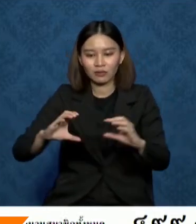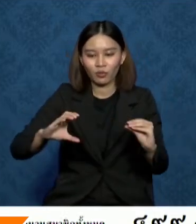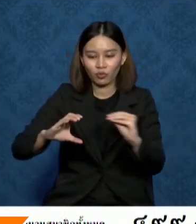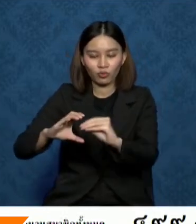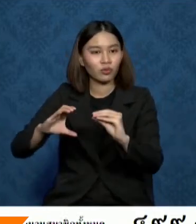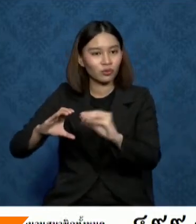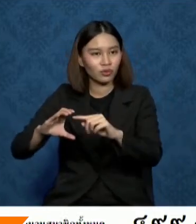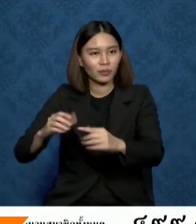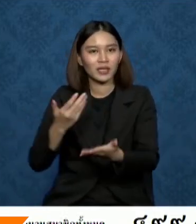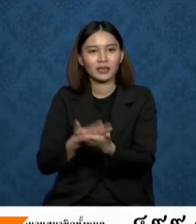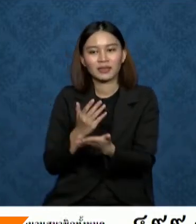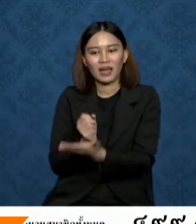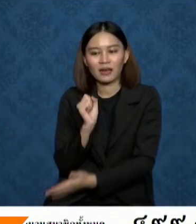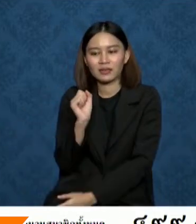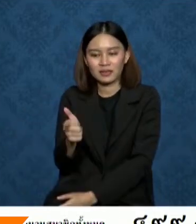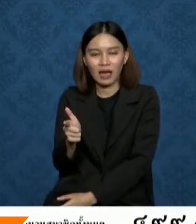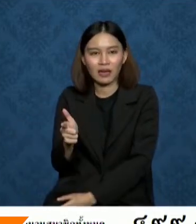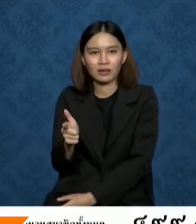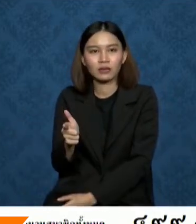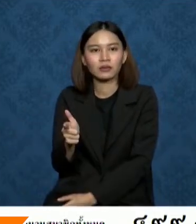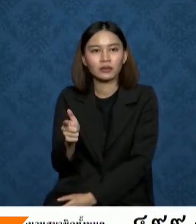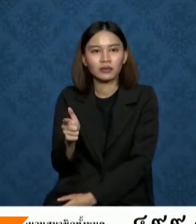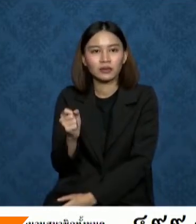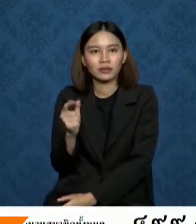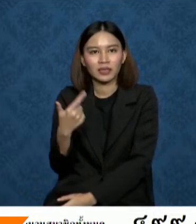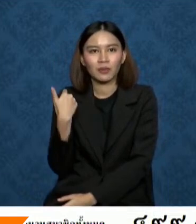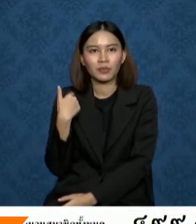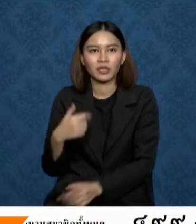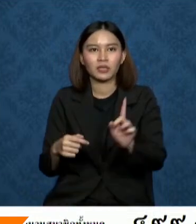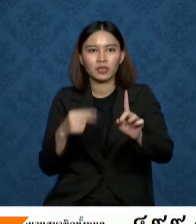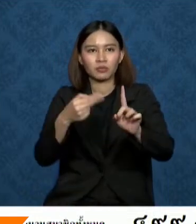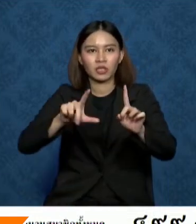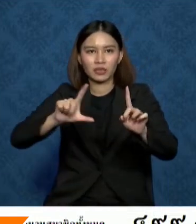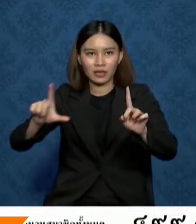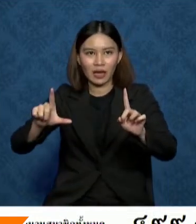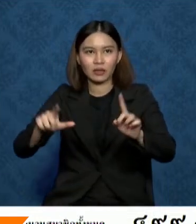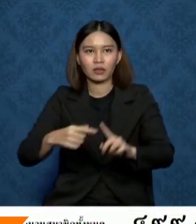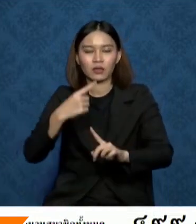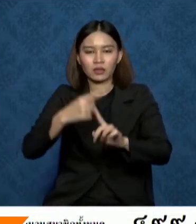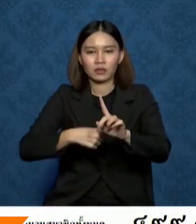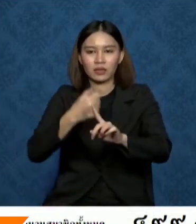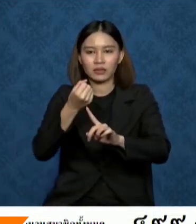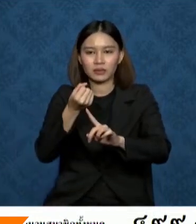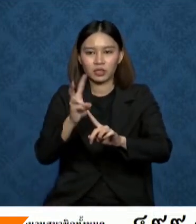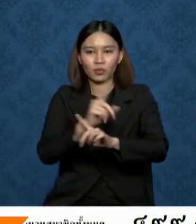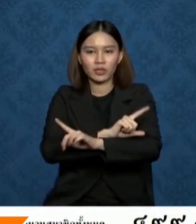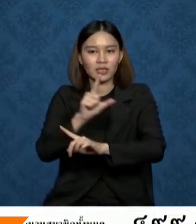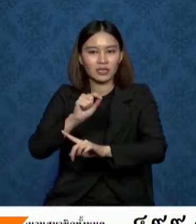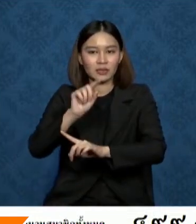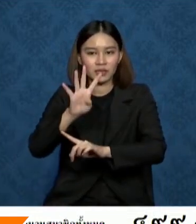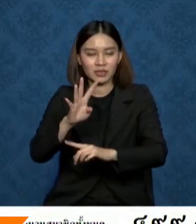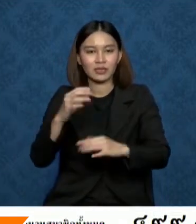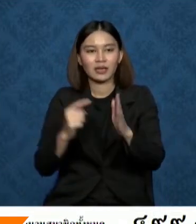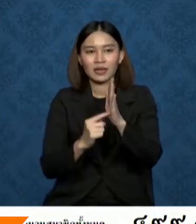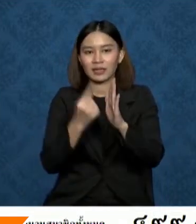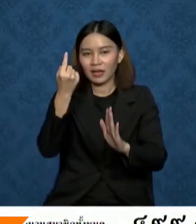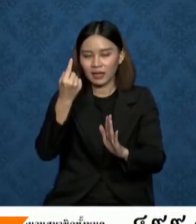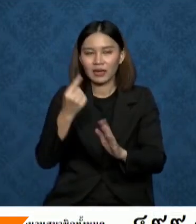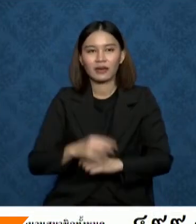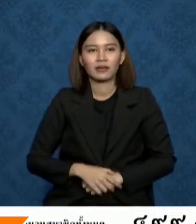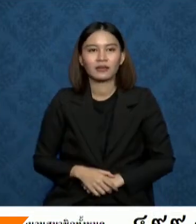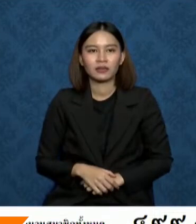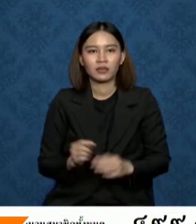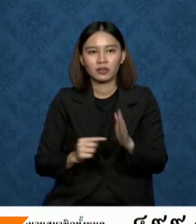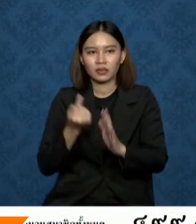ก็มีการข้างจายเงินเข้ากร้ทุน Hansี้อยู่หลายหมื่นล้าน Version 24 ทันวาคมนี้็นครั้งแรกในปวตยสา Safran